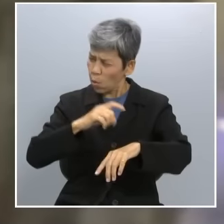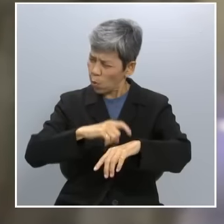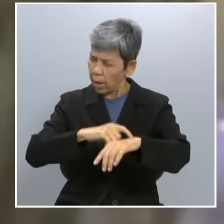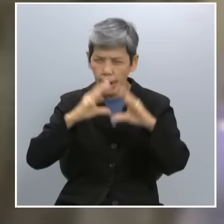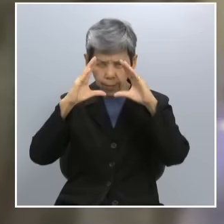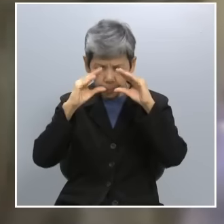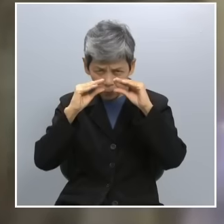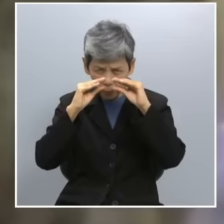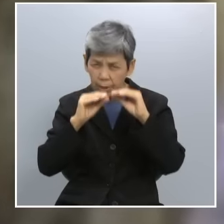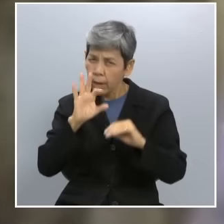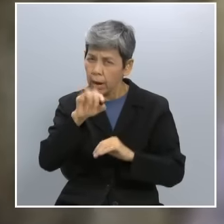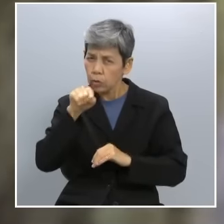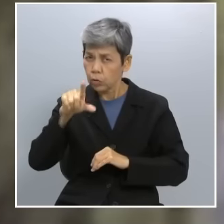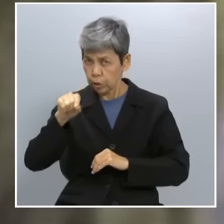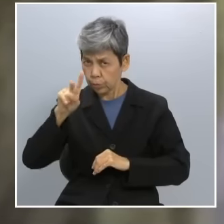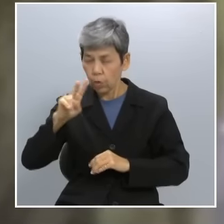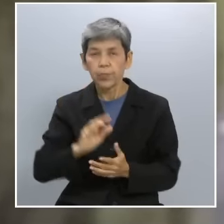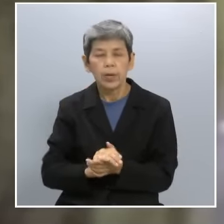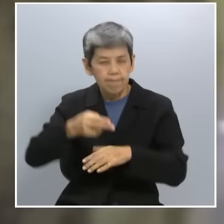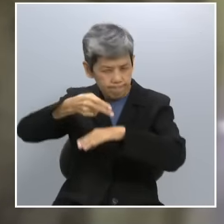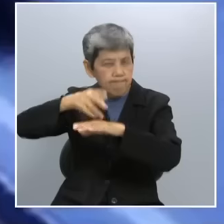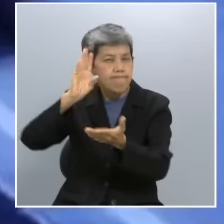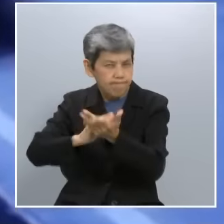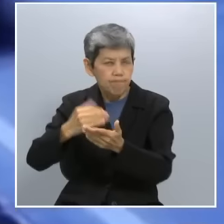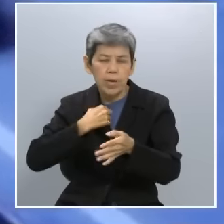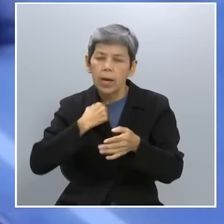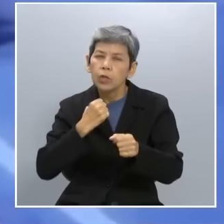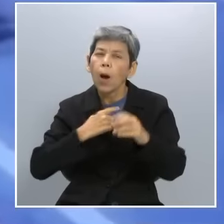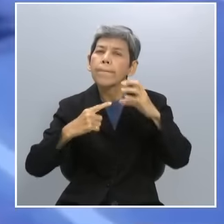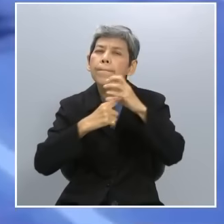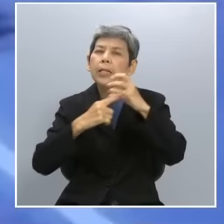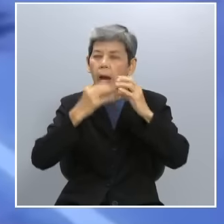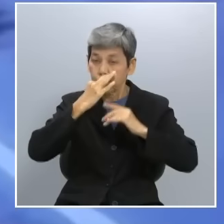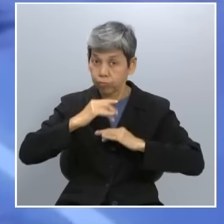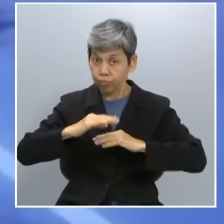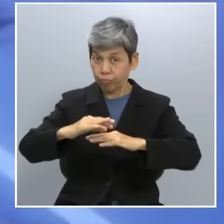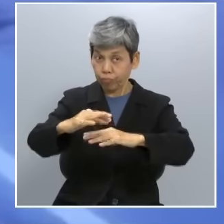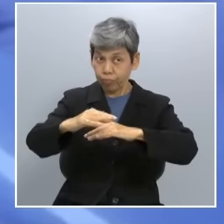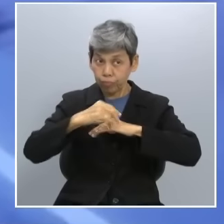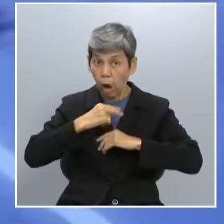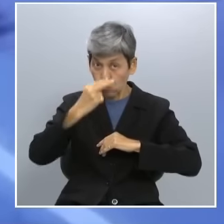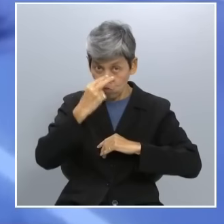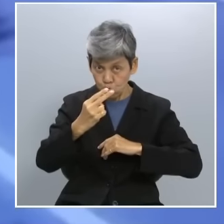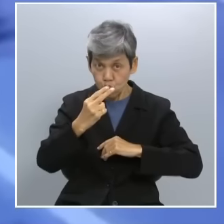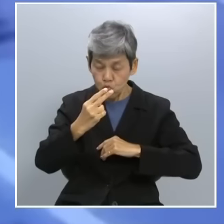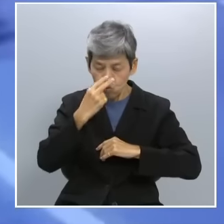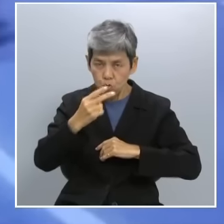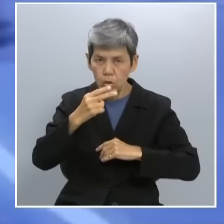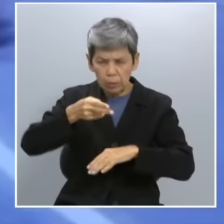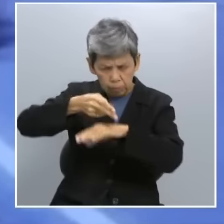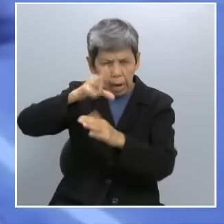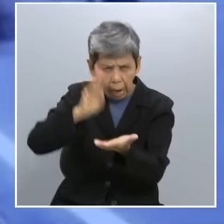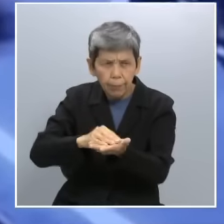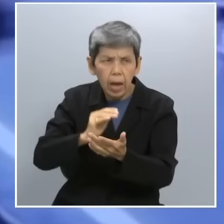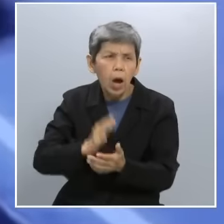21:22นนะฮะกล้มวงจรปิดครับที่หาดพัทยาก็ไปจับภาพได้อันนี้เนี่ยครับคุณผู้ชมครับก็คือเป็น